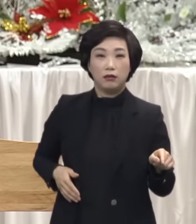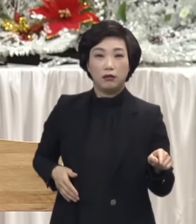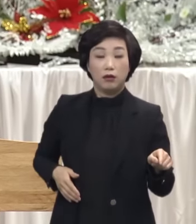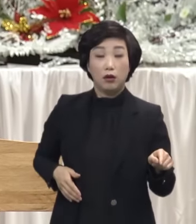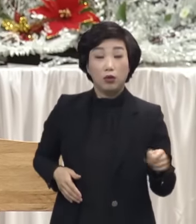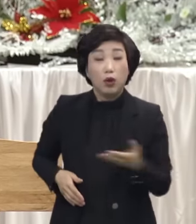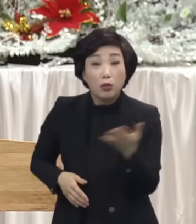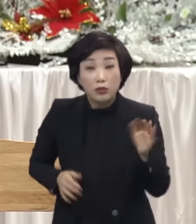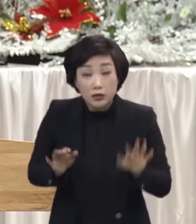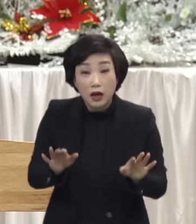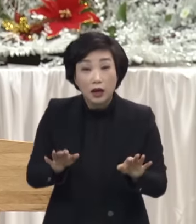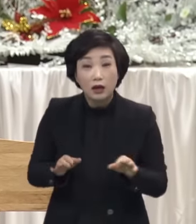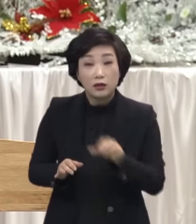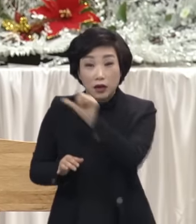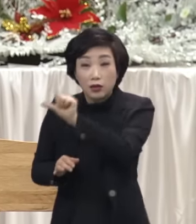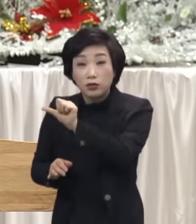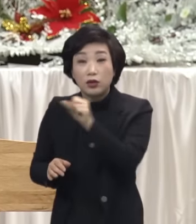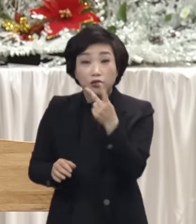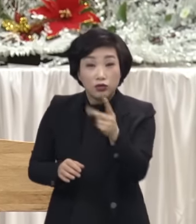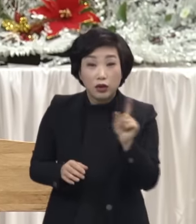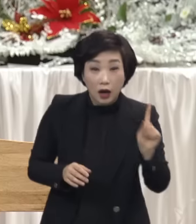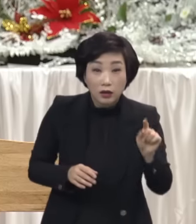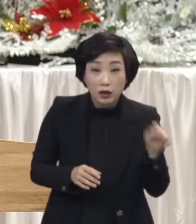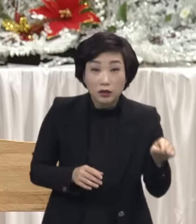한 달란트 받은 사람이